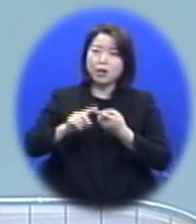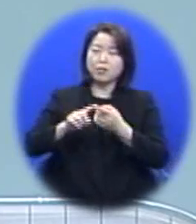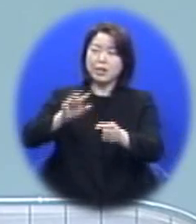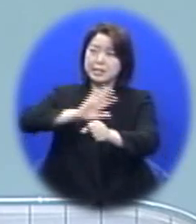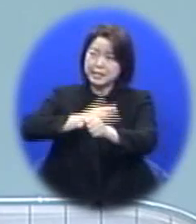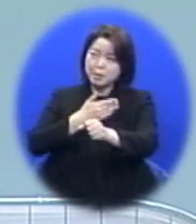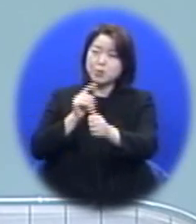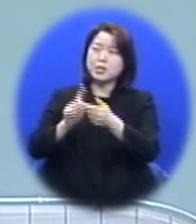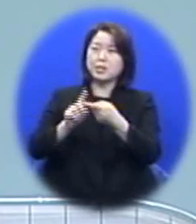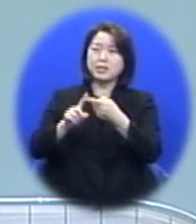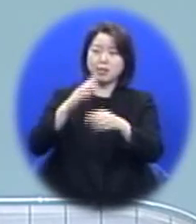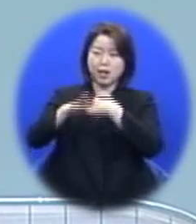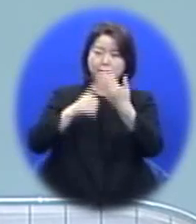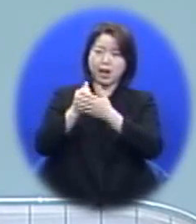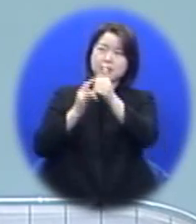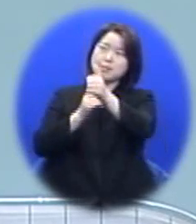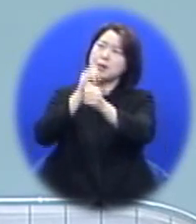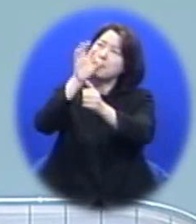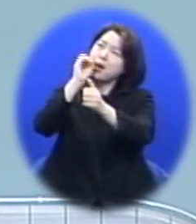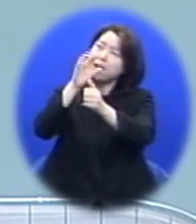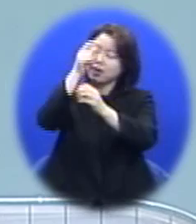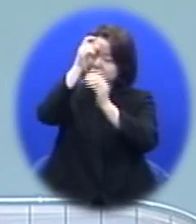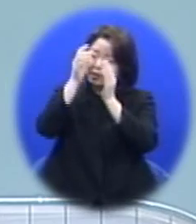잘못을 하나님께 기도하는 거죠.